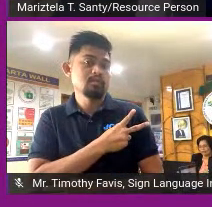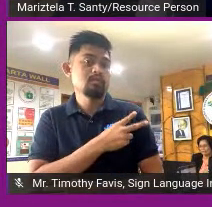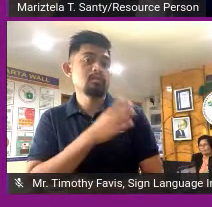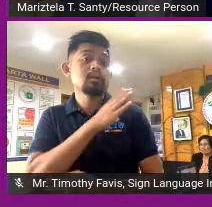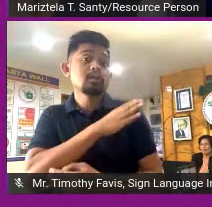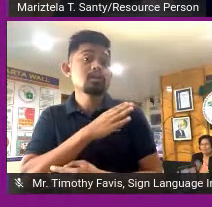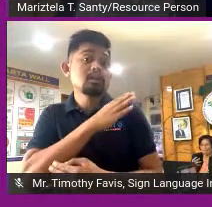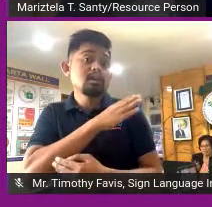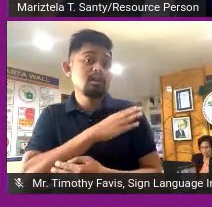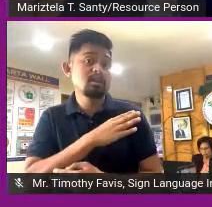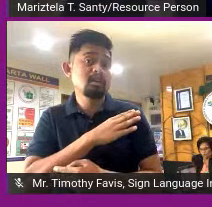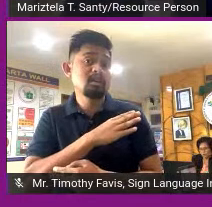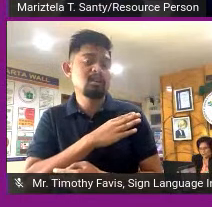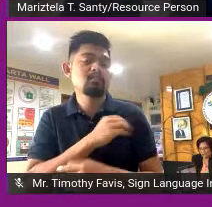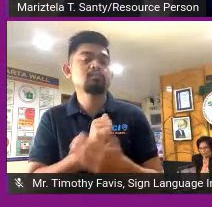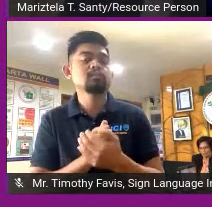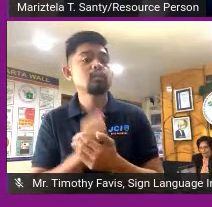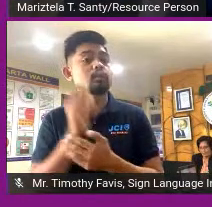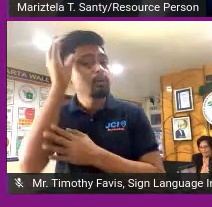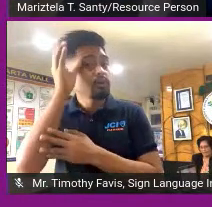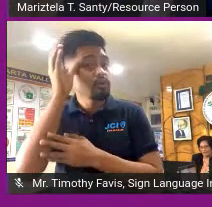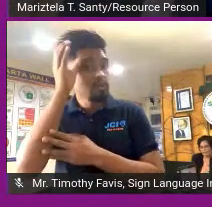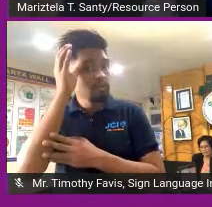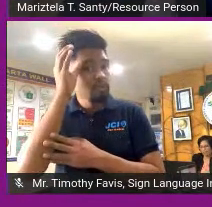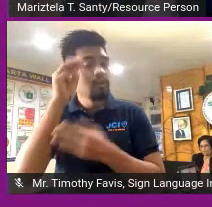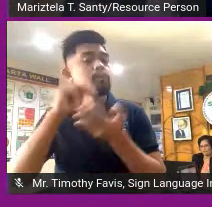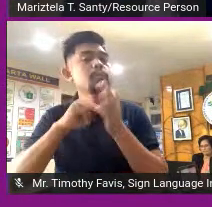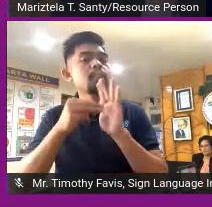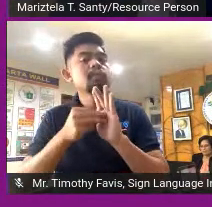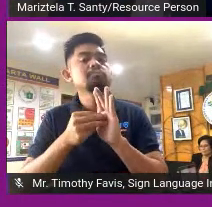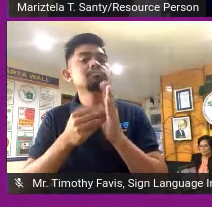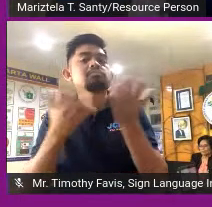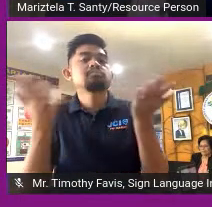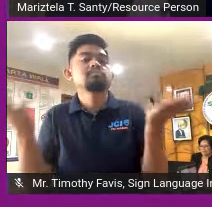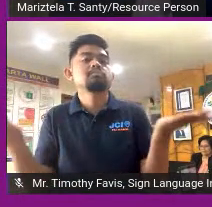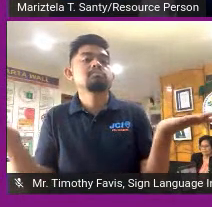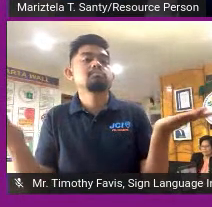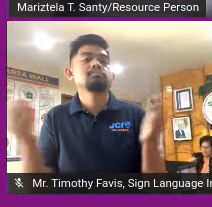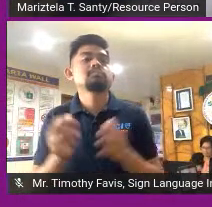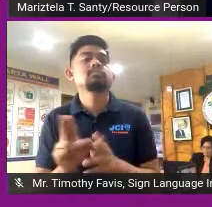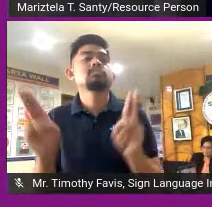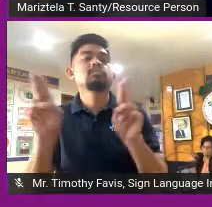pagmamalasakit or sabi ko pagmamakulog sa kapwa, everything will be